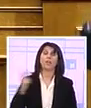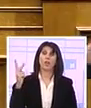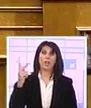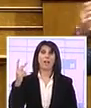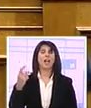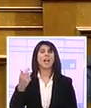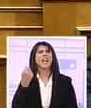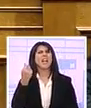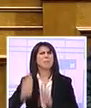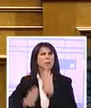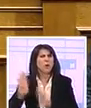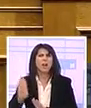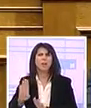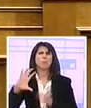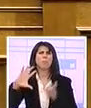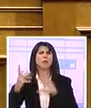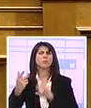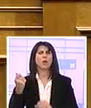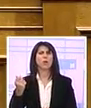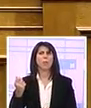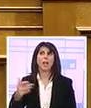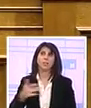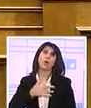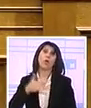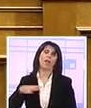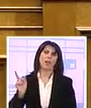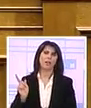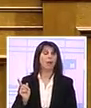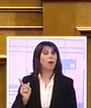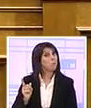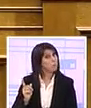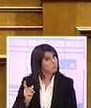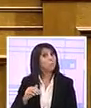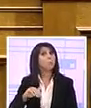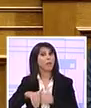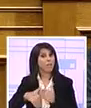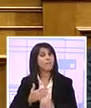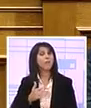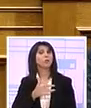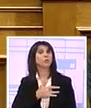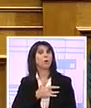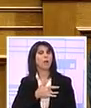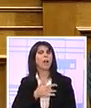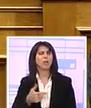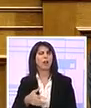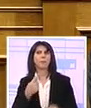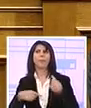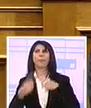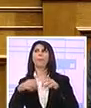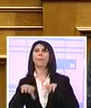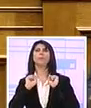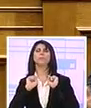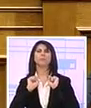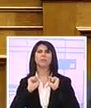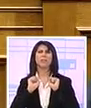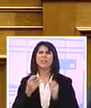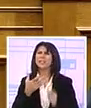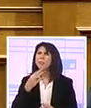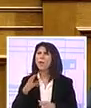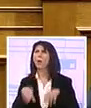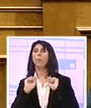χρηματαγορές, στην παγκόσμια οικονομία. Πολύ ενδιαφέρον κατά την άποψή μου αυτό το σοκ. Την πήρε πίσω. Γιατί την πήρε πίσω?